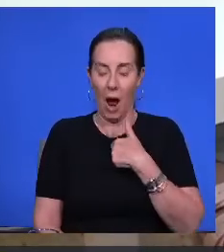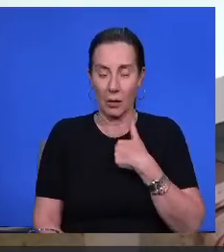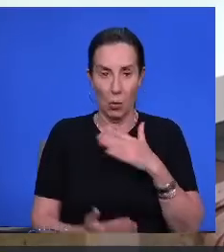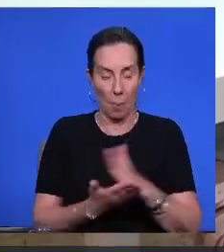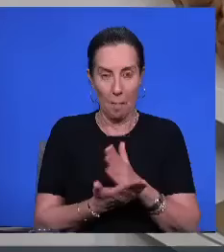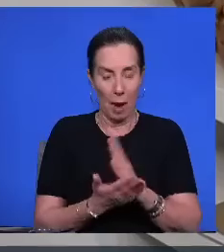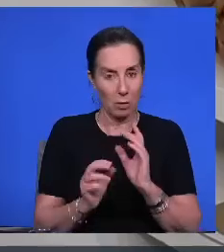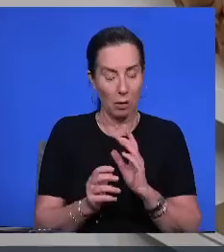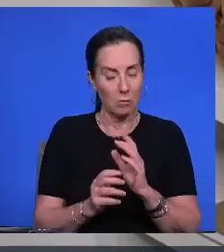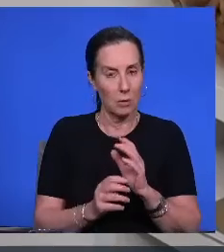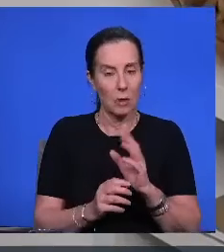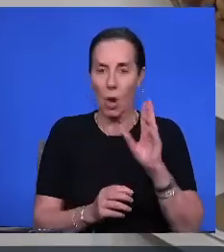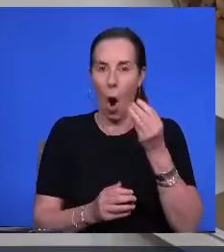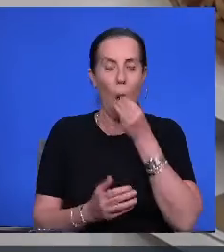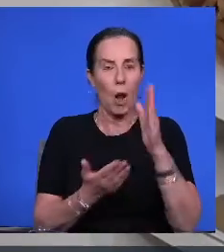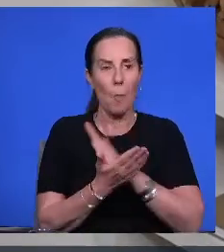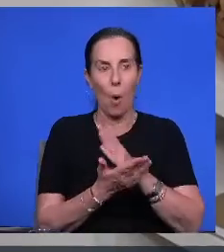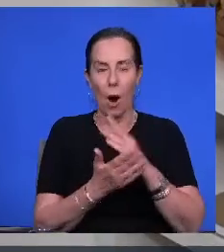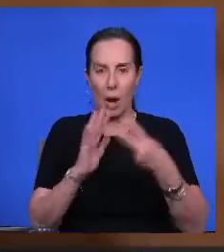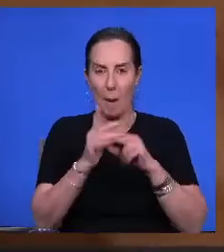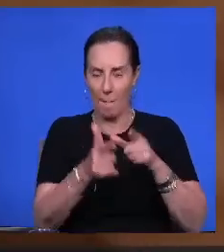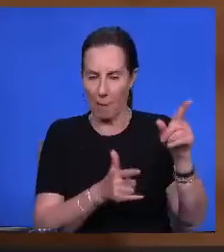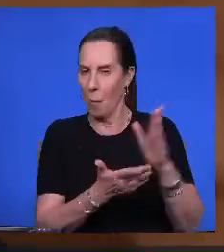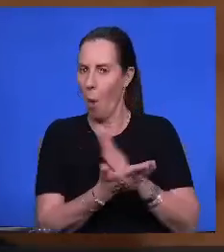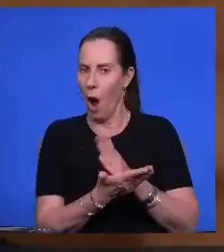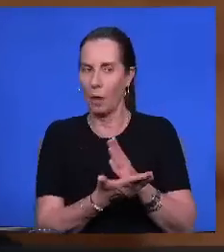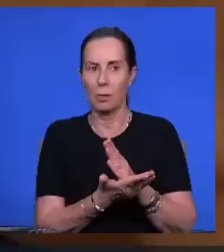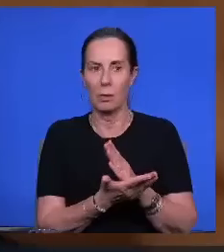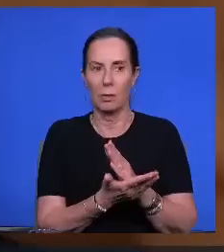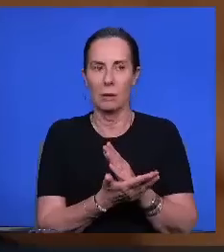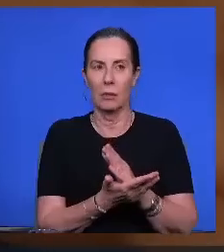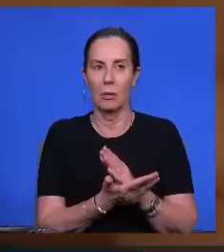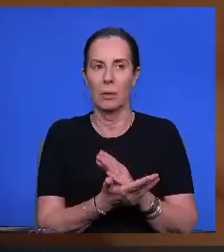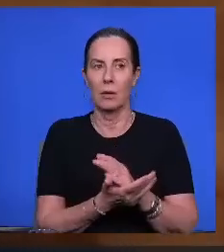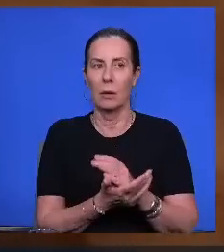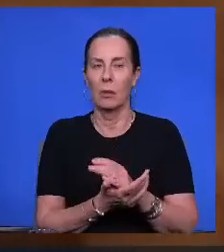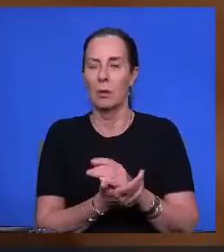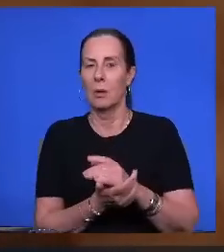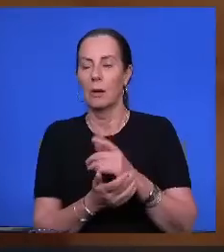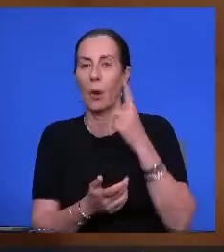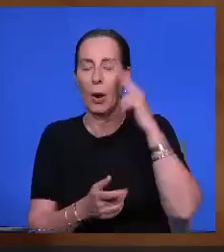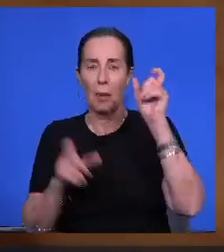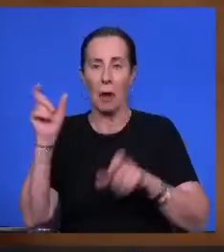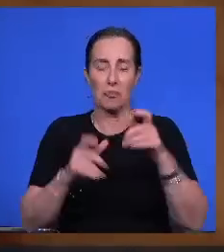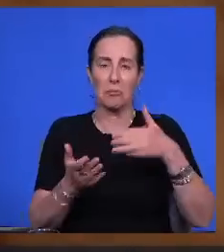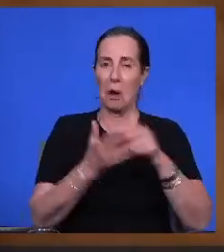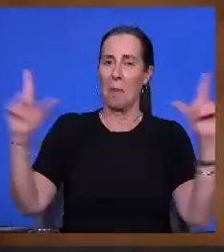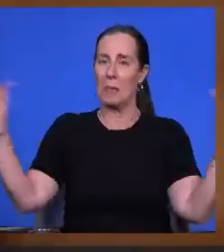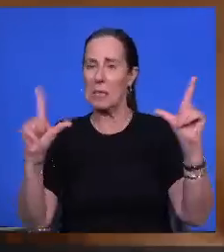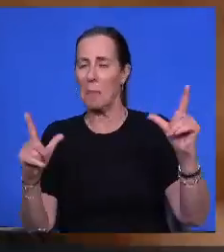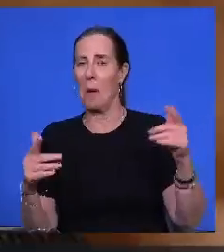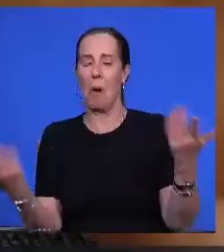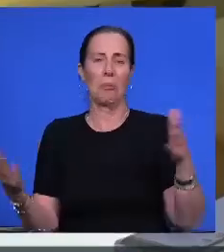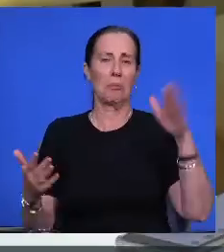שמנו אוכל בממד. בסטורי רואים אנשים במסיבות, אנשים ממשיכים את החיים. הם במסיבה ואחד